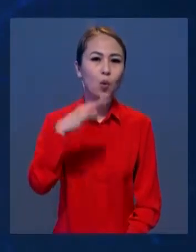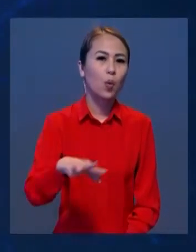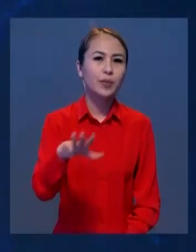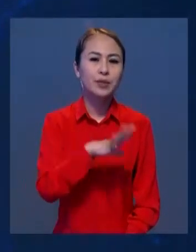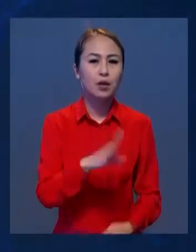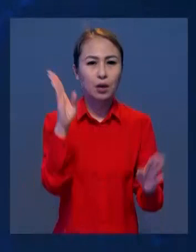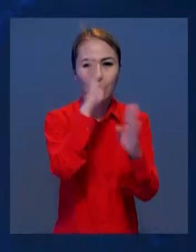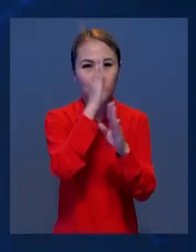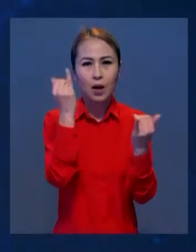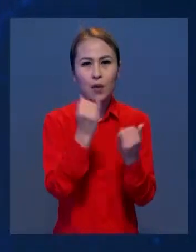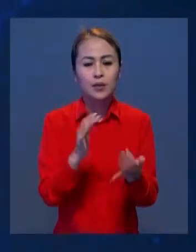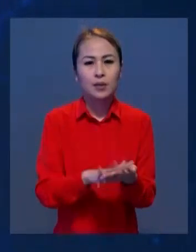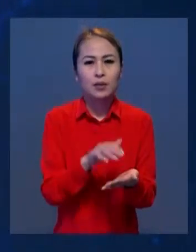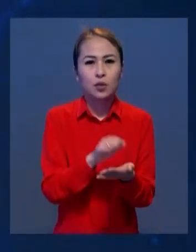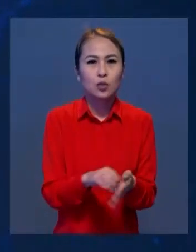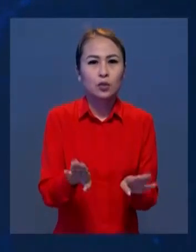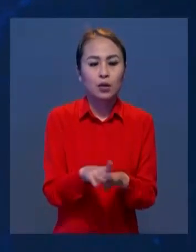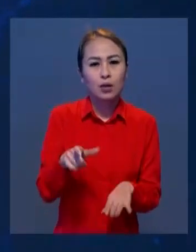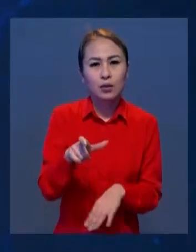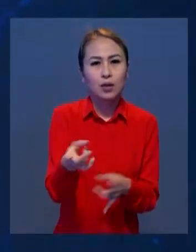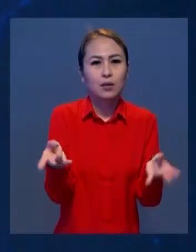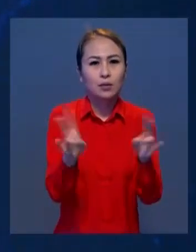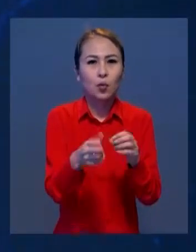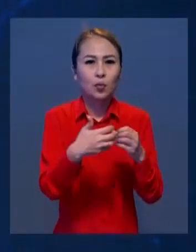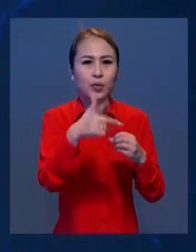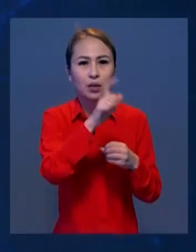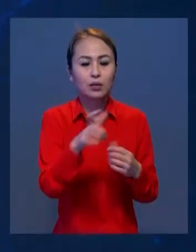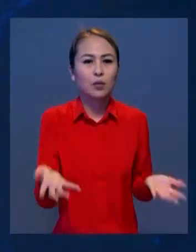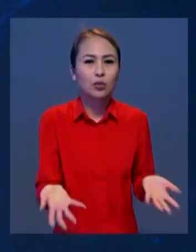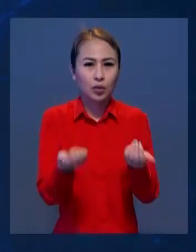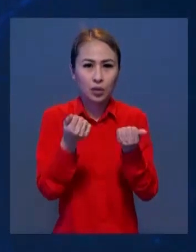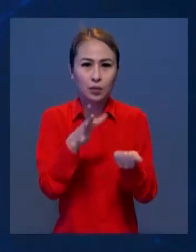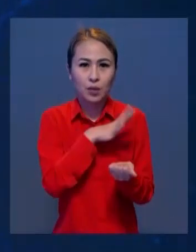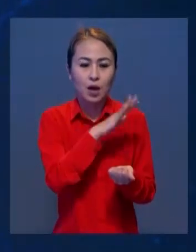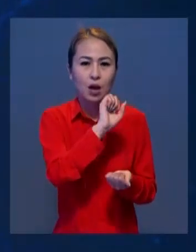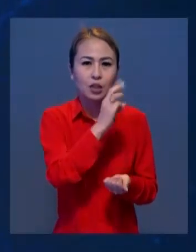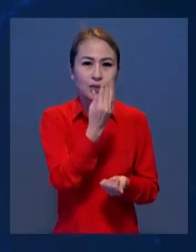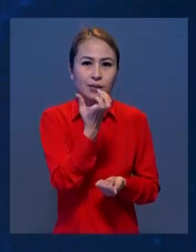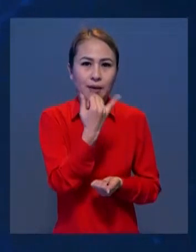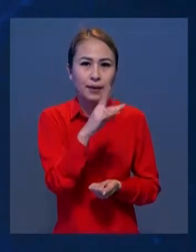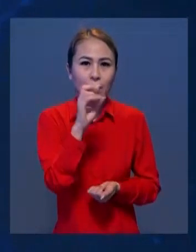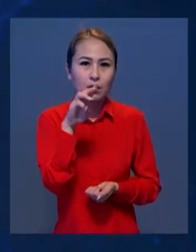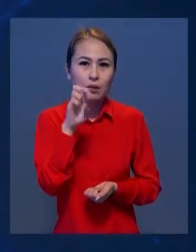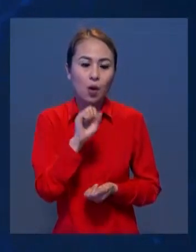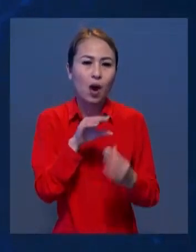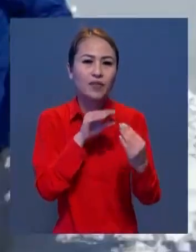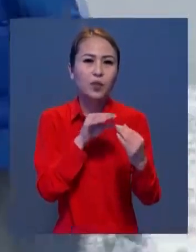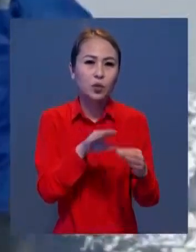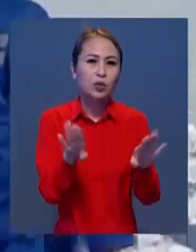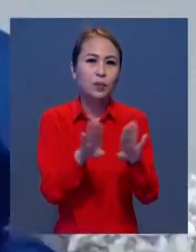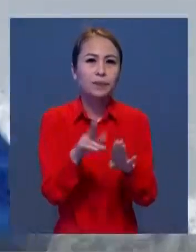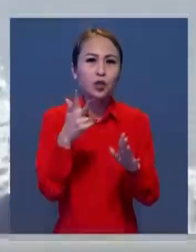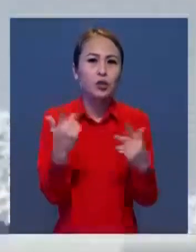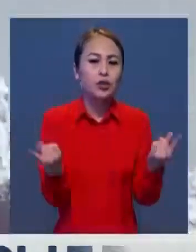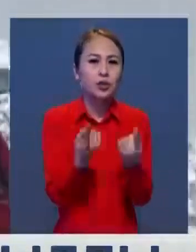Түркістан облысында қолайсыз ауа райының салдарынан жолда қалған 15 адам құтқарылды. Белгілі болғандай, Ашсай Кентау автожолында 3